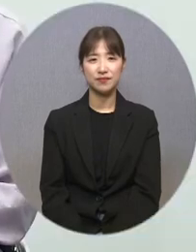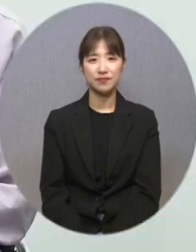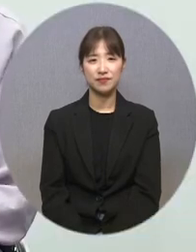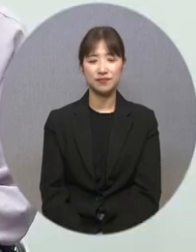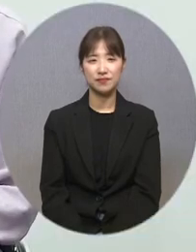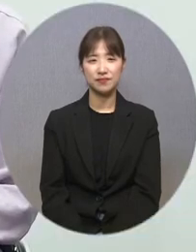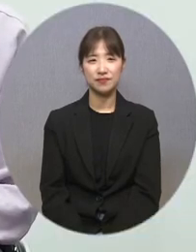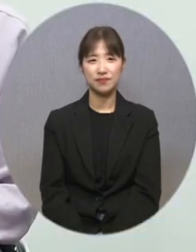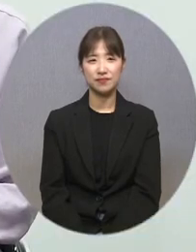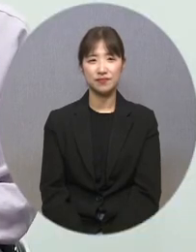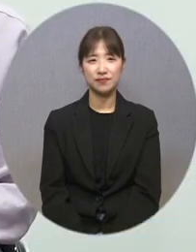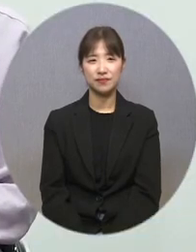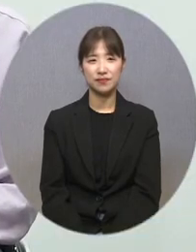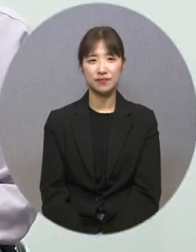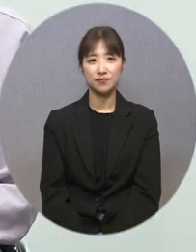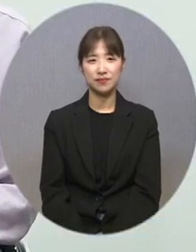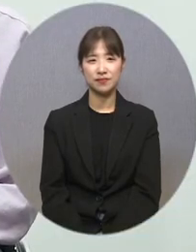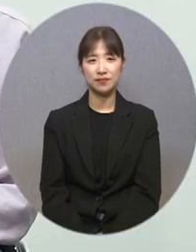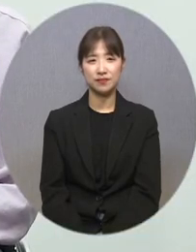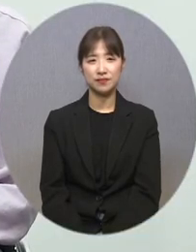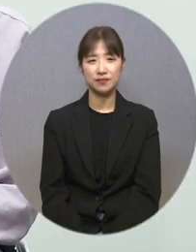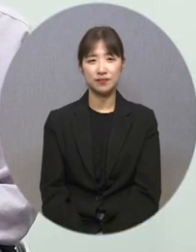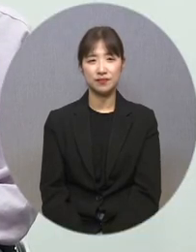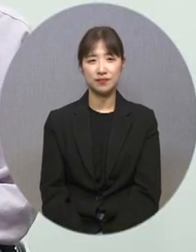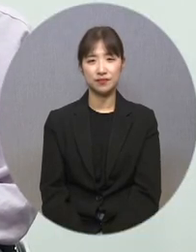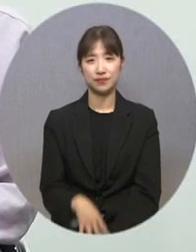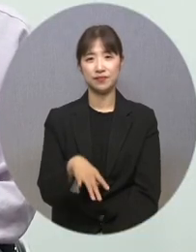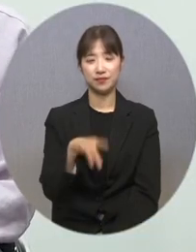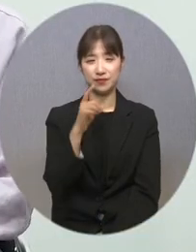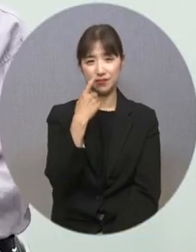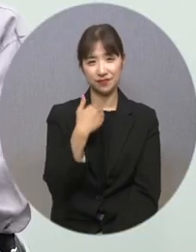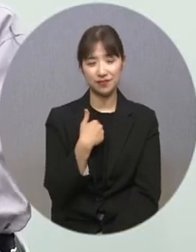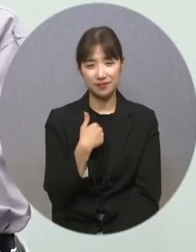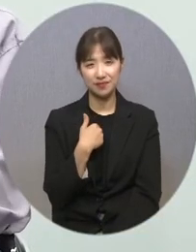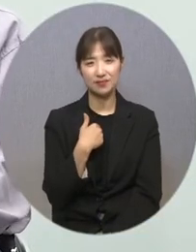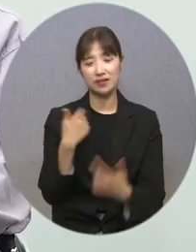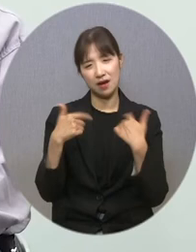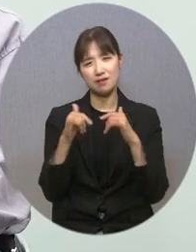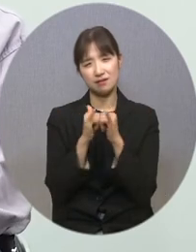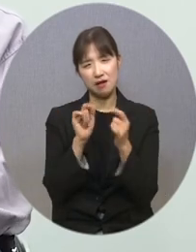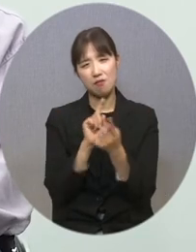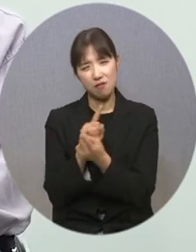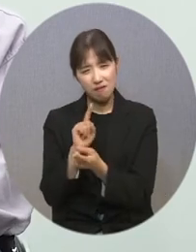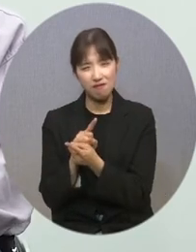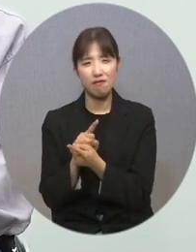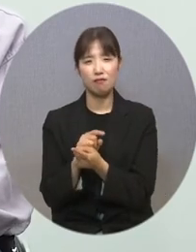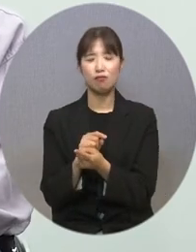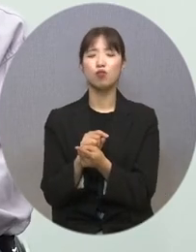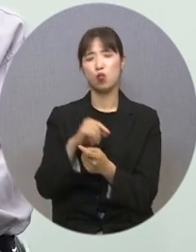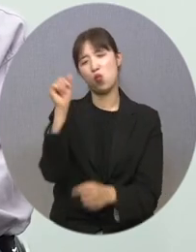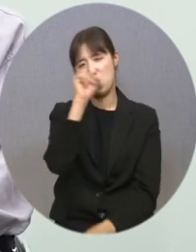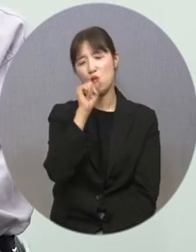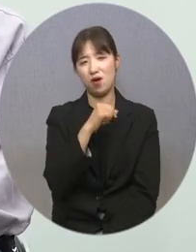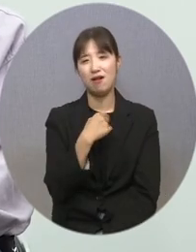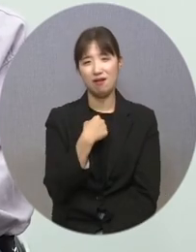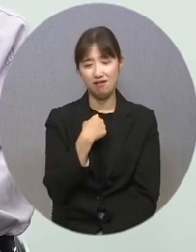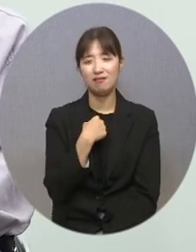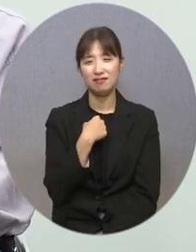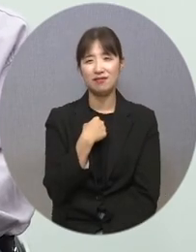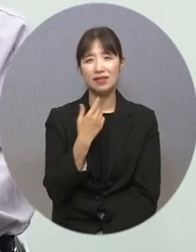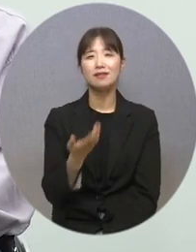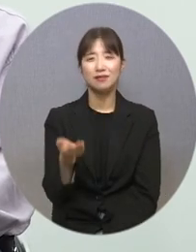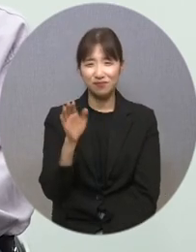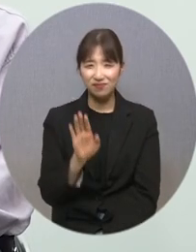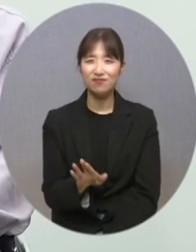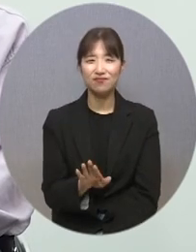4 뭐 일단 저희가 항상 사람을 만나고 저사람 본다는 거 좋아해서 사람을 본다는 거긴